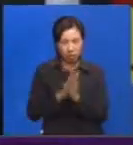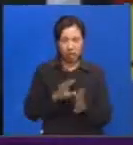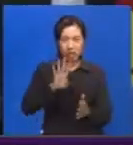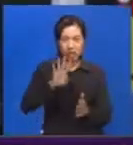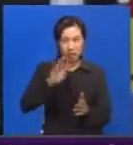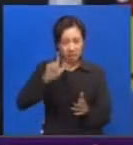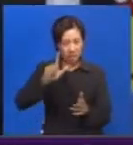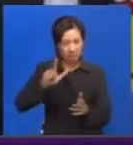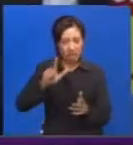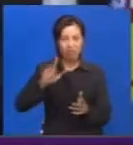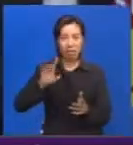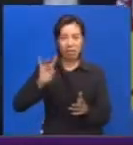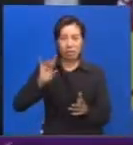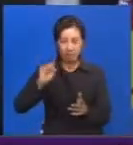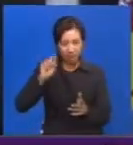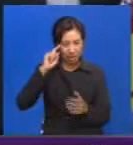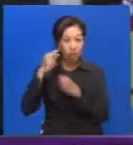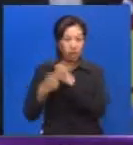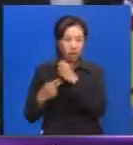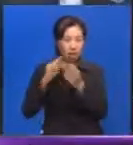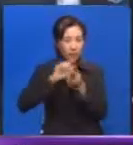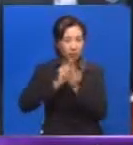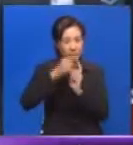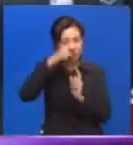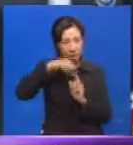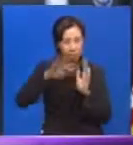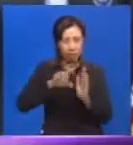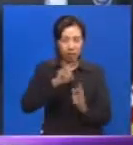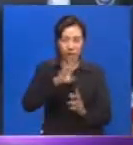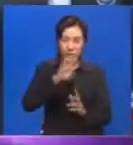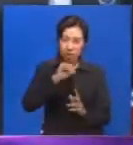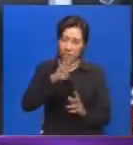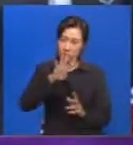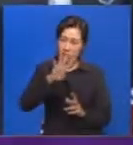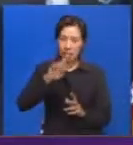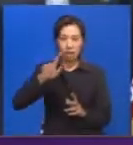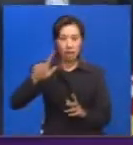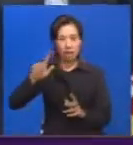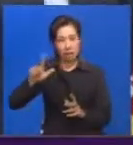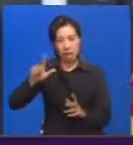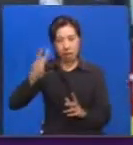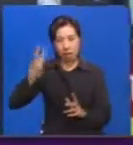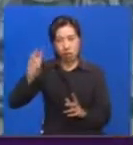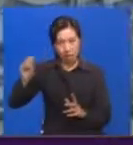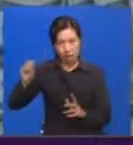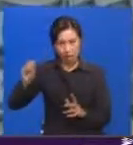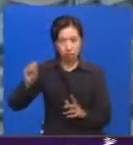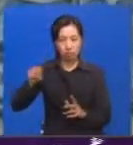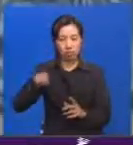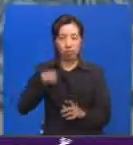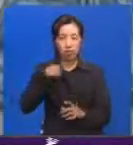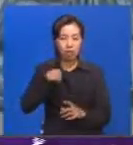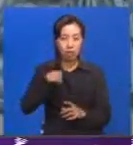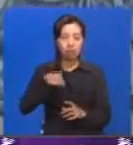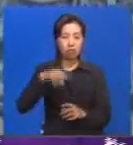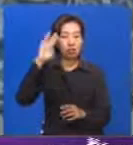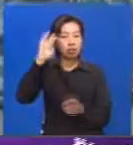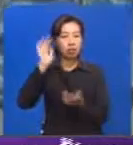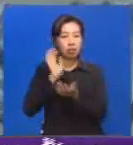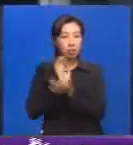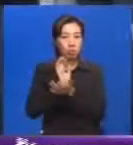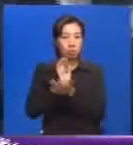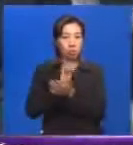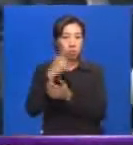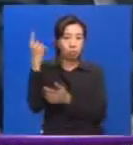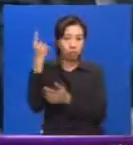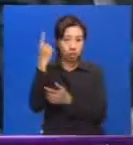4,820,000ดอลลาร์คิดเป็นเงินไทยประมาณ144ล้าน 6แสนบาทเป็นของกลางที่ตำรวจท่องเที่ยวภูเก็ตพร้อม